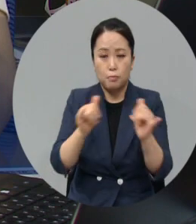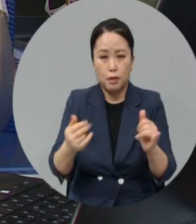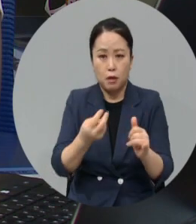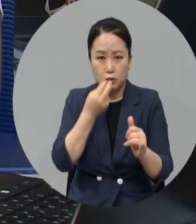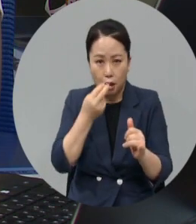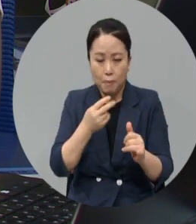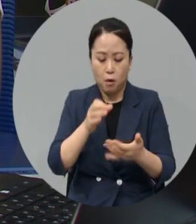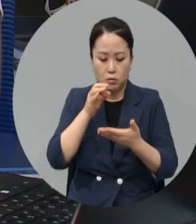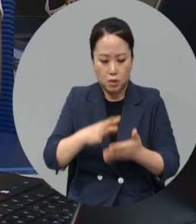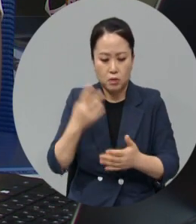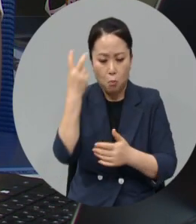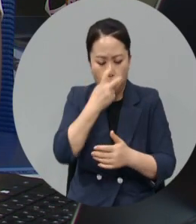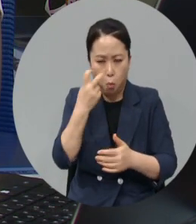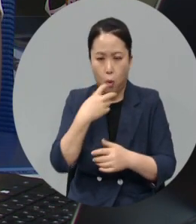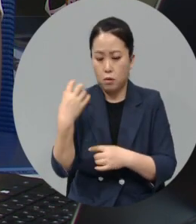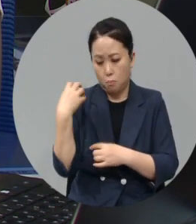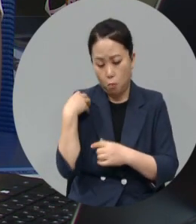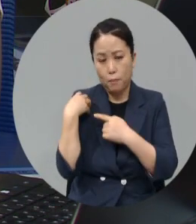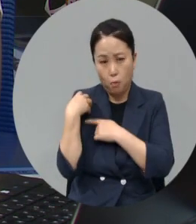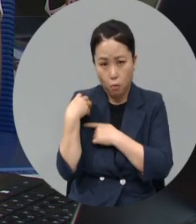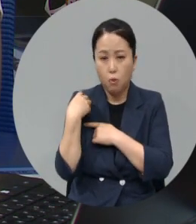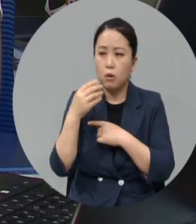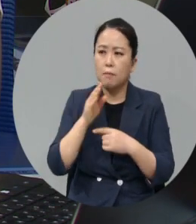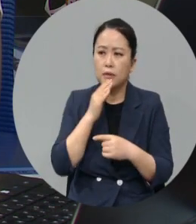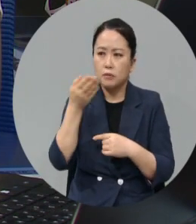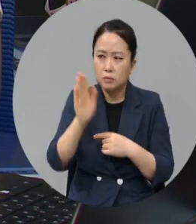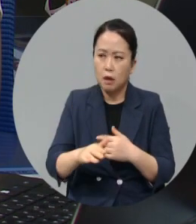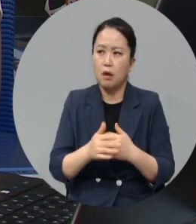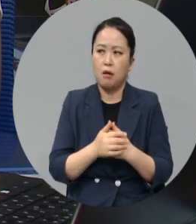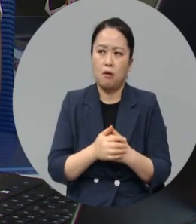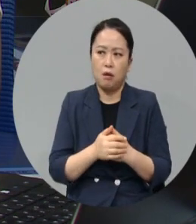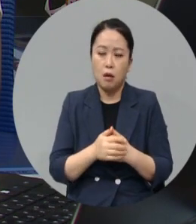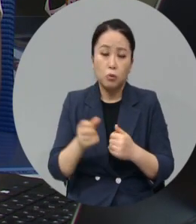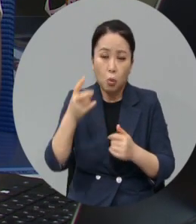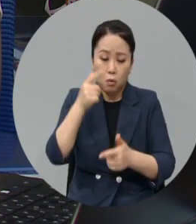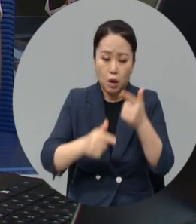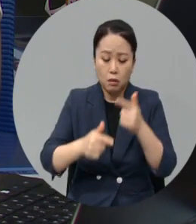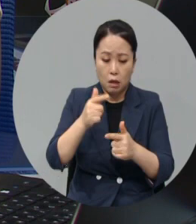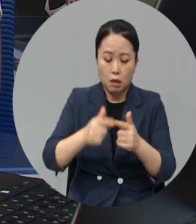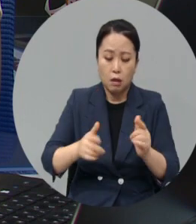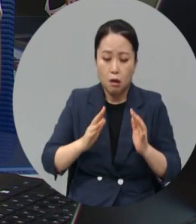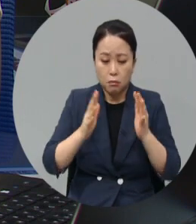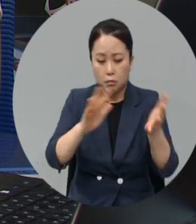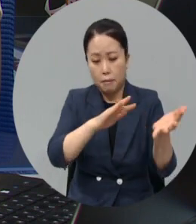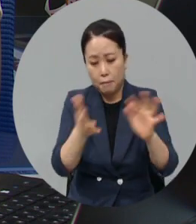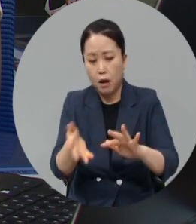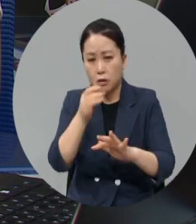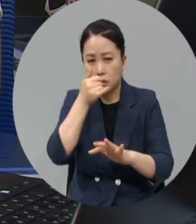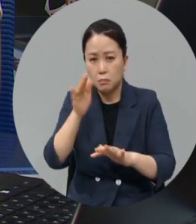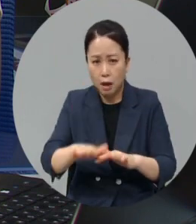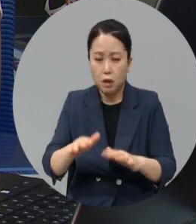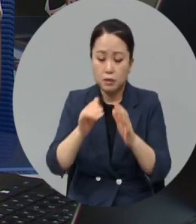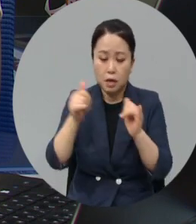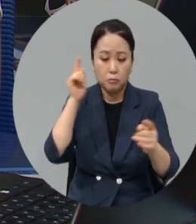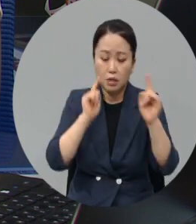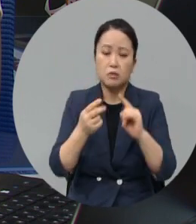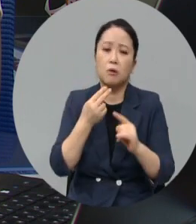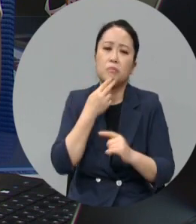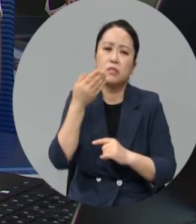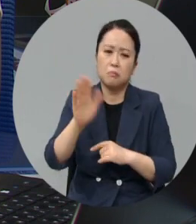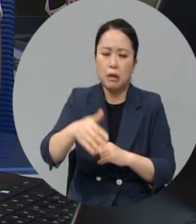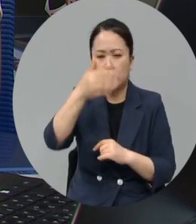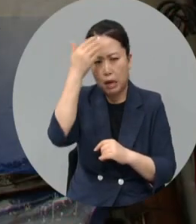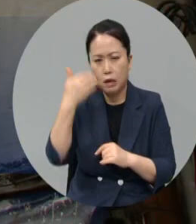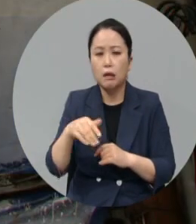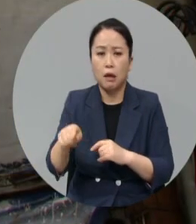목표니까 관내역도 가로수도 쓰러지고 다행히 뭐 이런 피해가 없는 게 그게 다행이라고